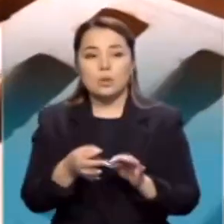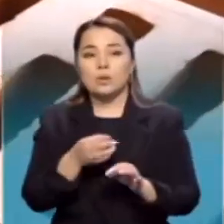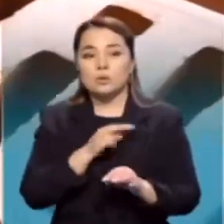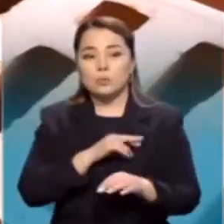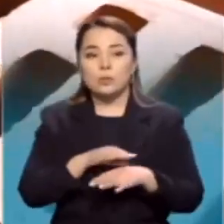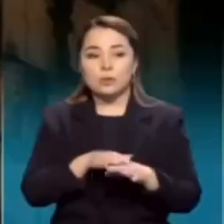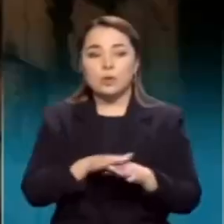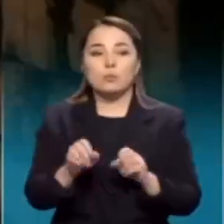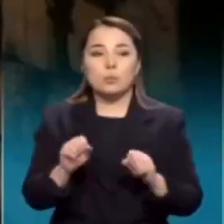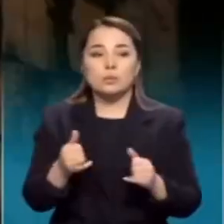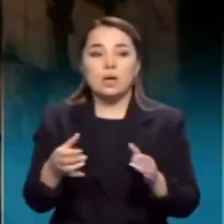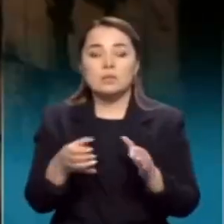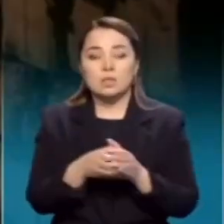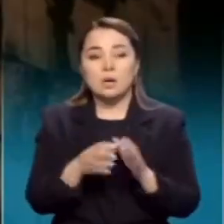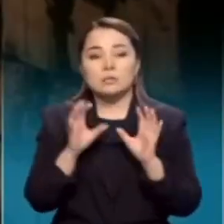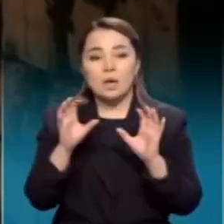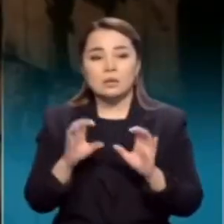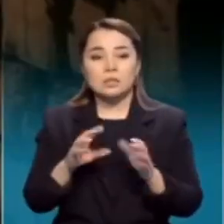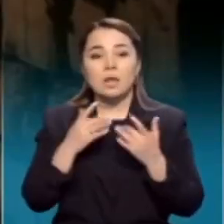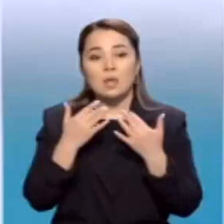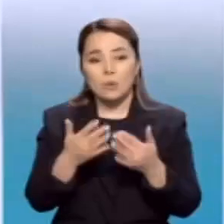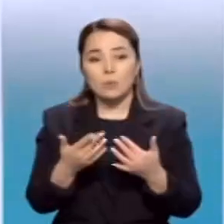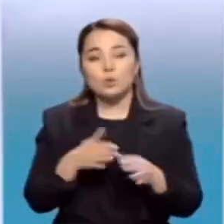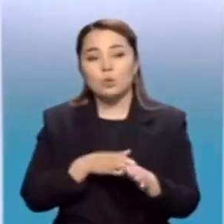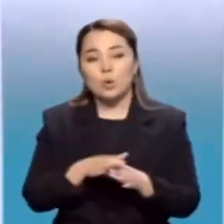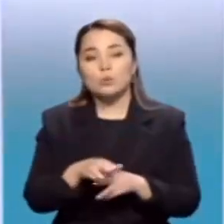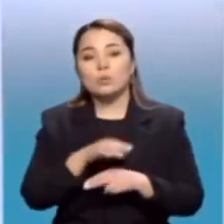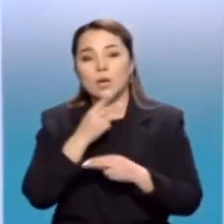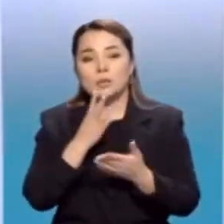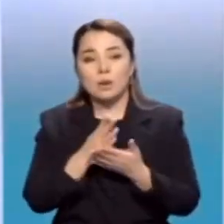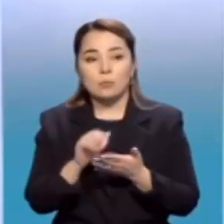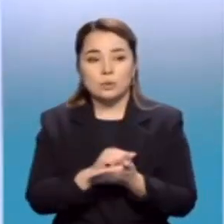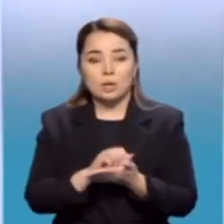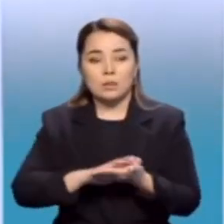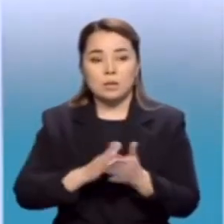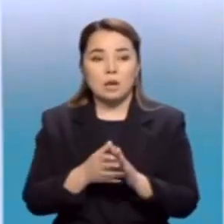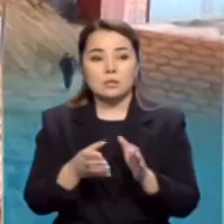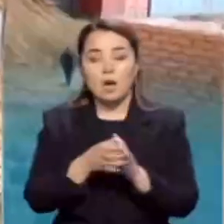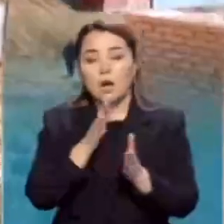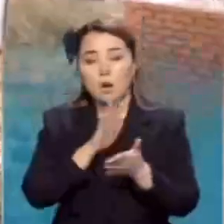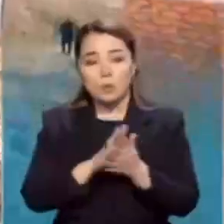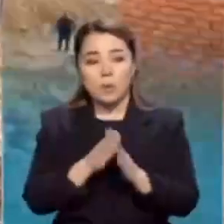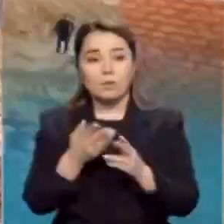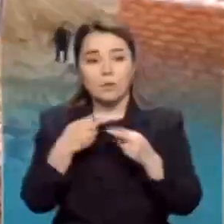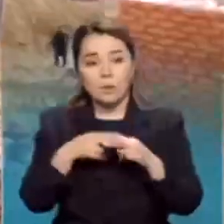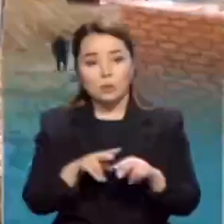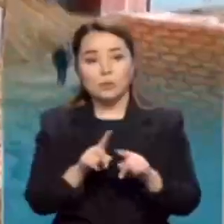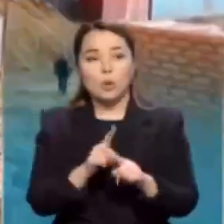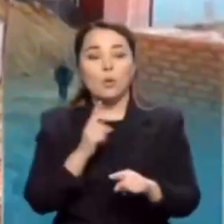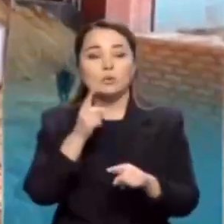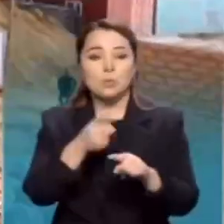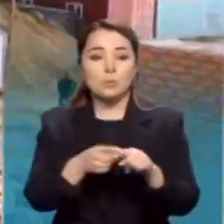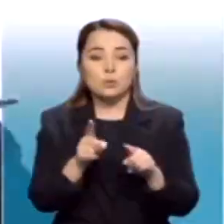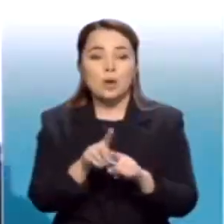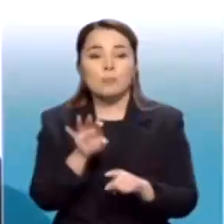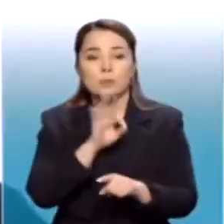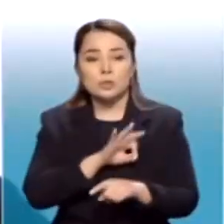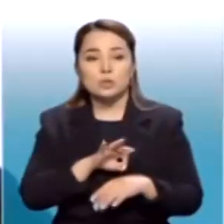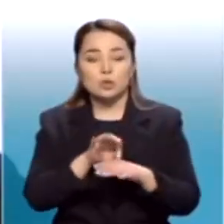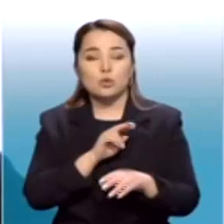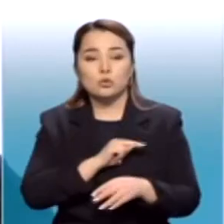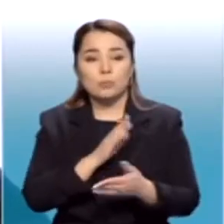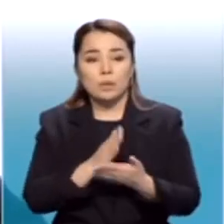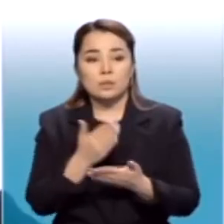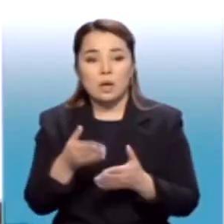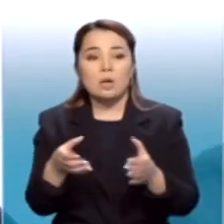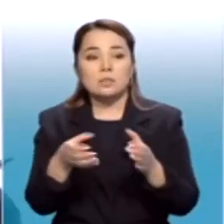бірдей мүмкіндік берілу үшін заң талабы толық сақталуы керек. Қаржы жобалық сметалық құжатта көрсетілген уақытта бөлінсе, қосымша тетіктер де тиімді жұмыс істейді.